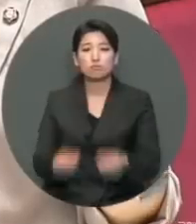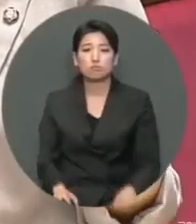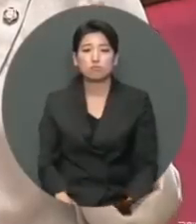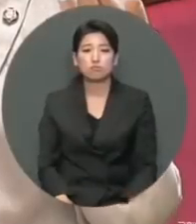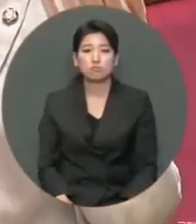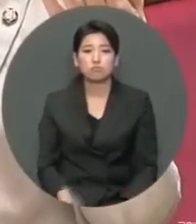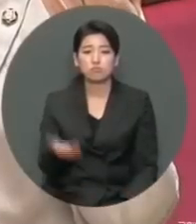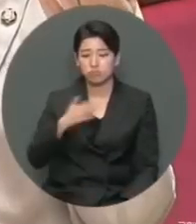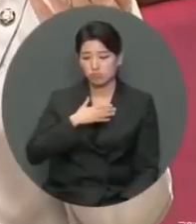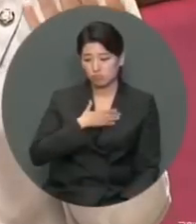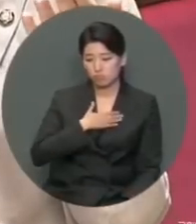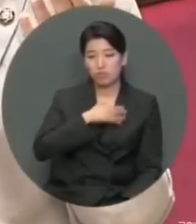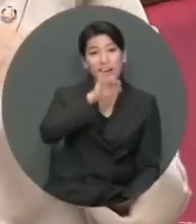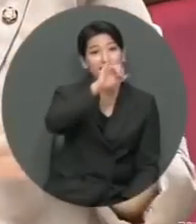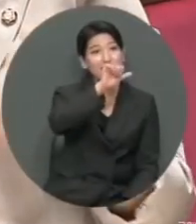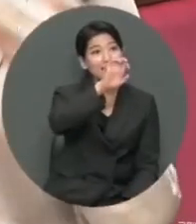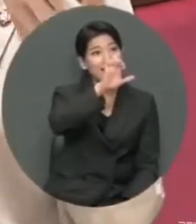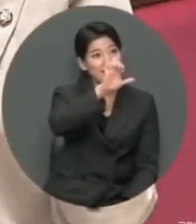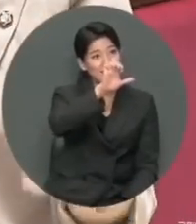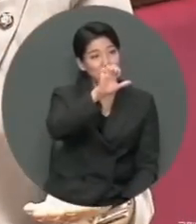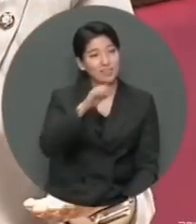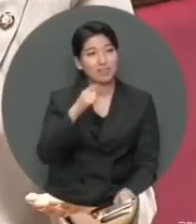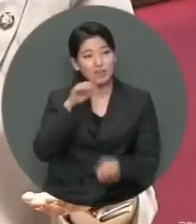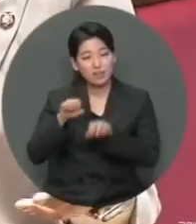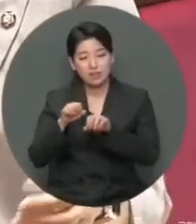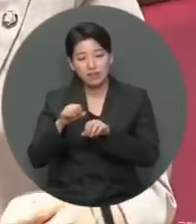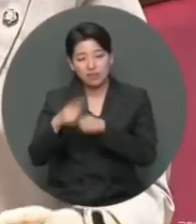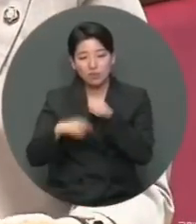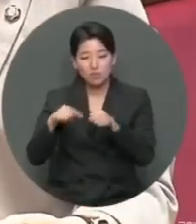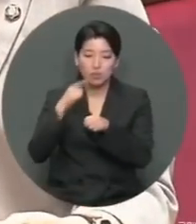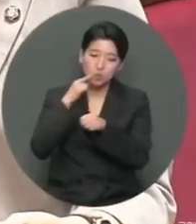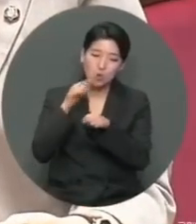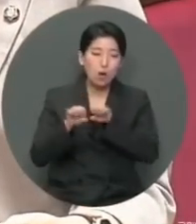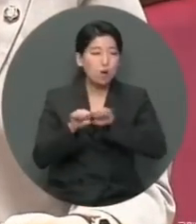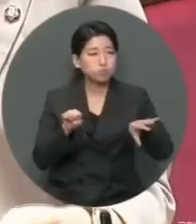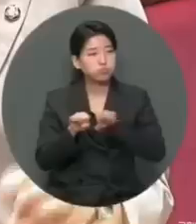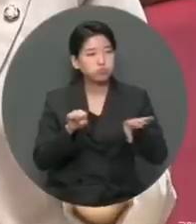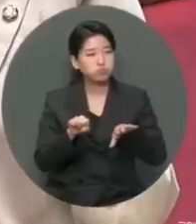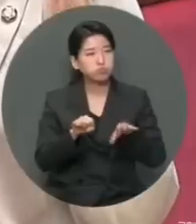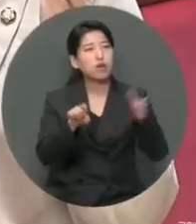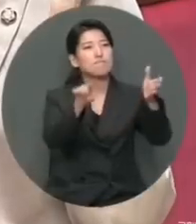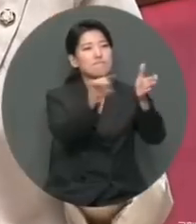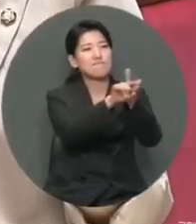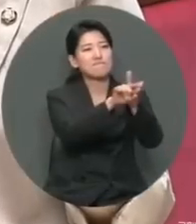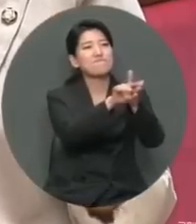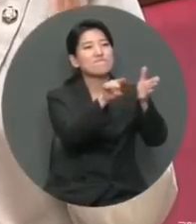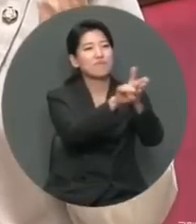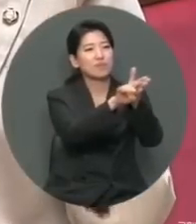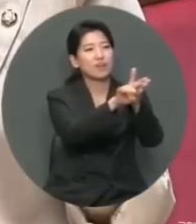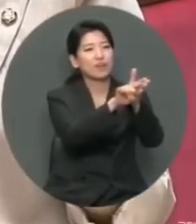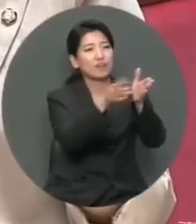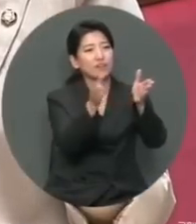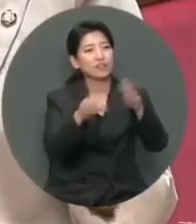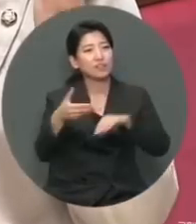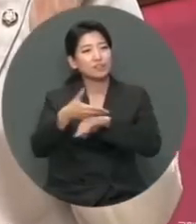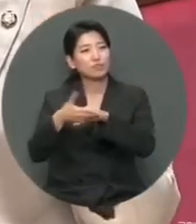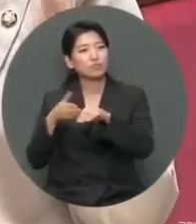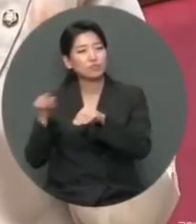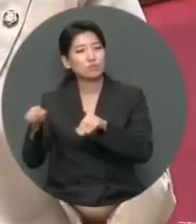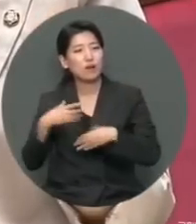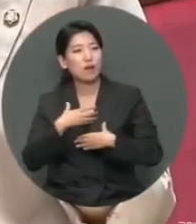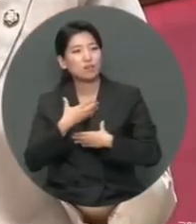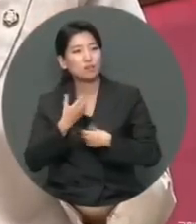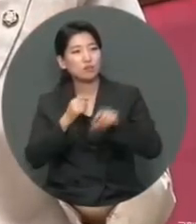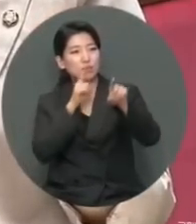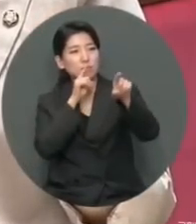안전성에 대한 IAEA의 의견은 적극 신뢰하면서 한편으로 후쿠시마 앞바다가 안전하다, 적어도